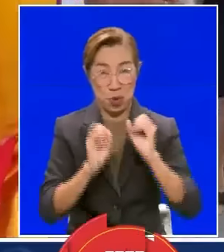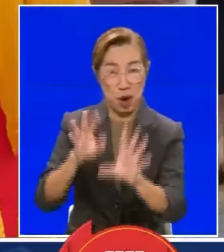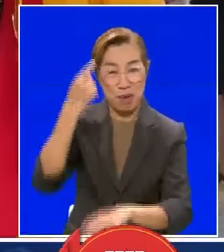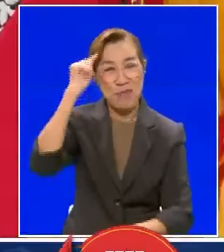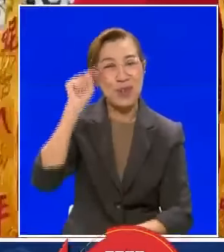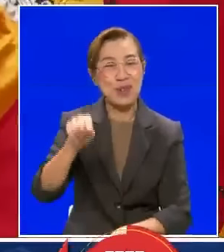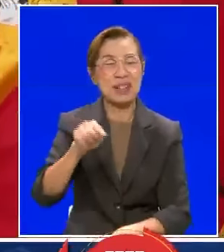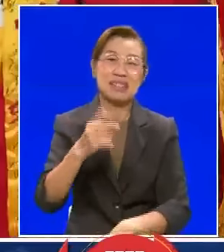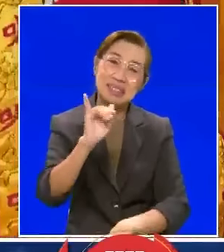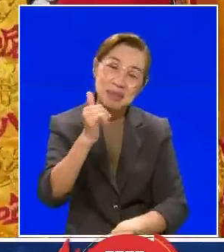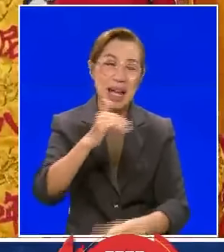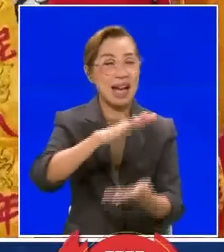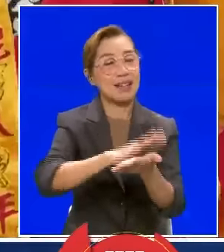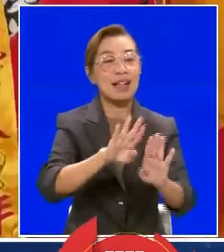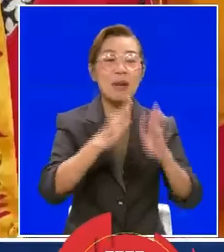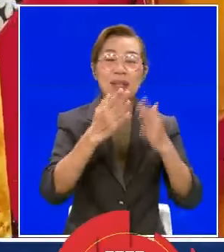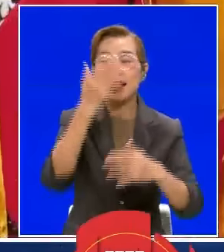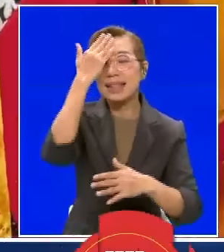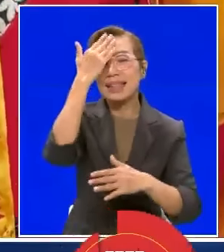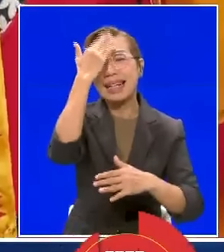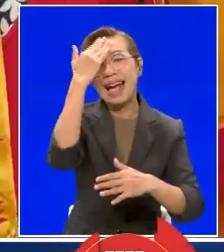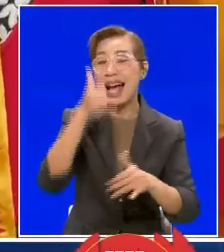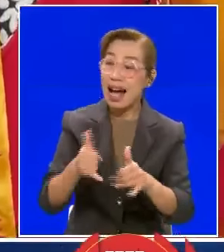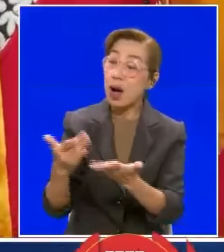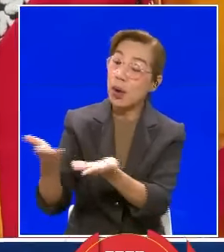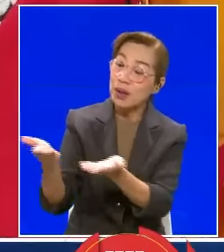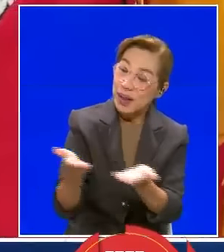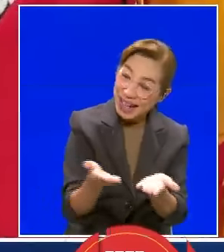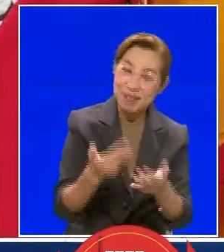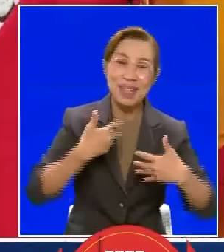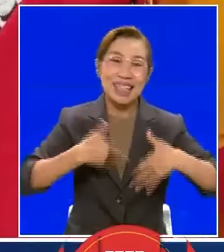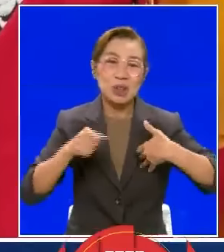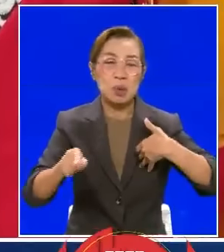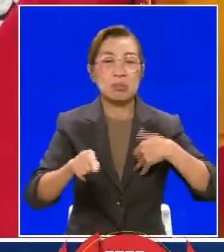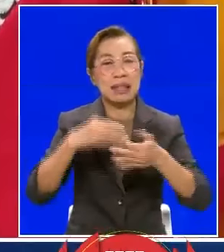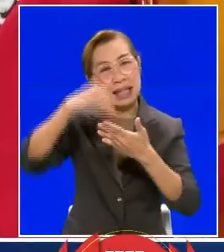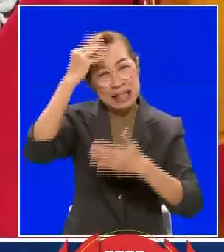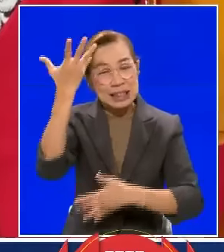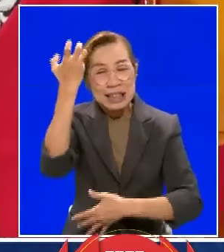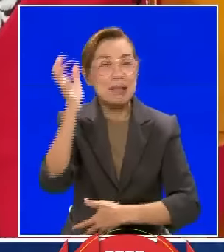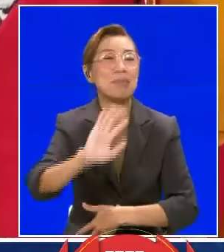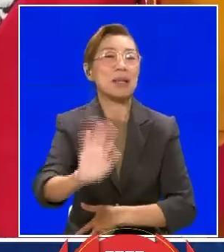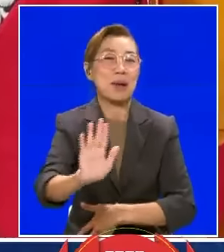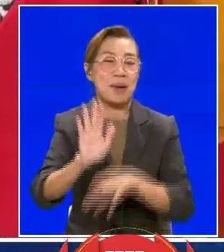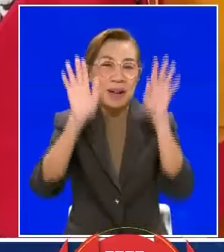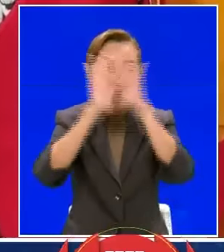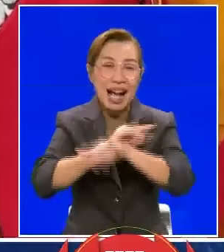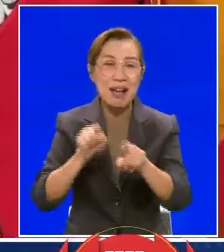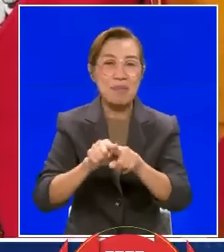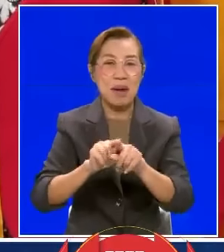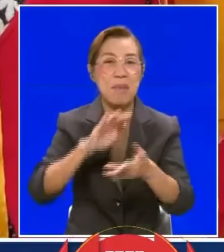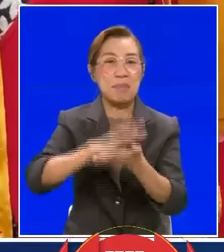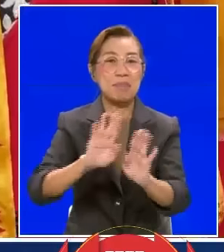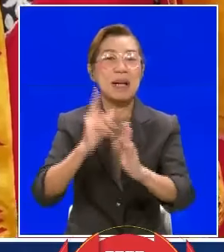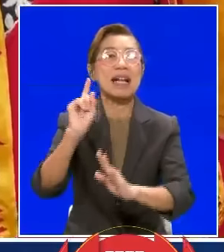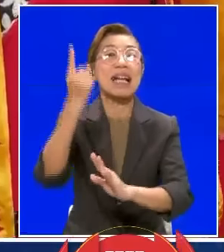รียนนะก็เรียกแบบโอ้มาโรงเรียนกันนะมาแล้วสนุกสนานอย่าไปเครียดนะคะแล้วก็เป็นอะไรที่ดึงดูดในวันเปิดเ